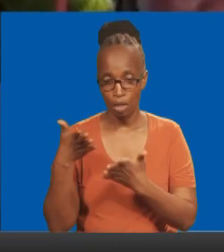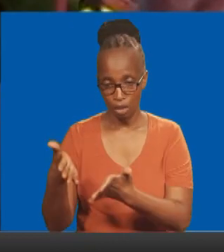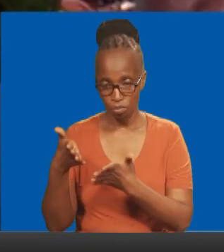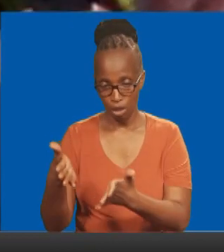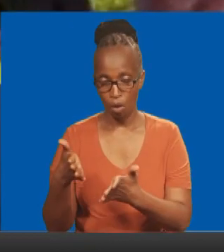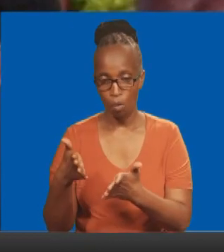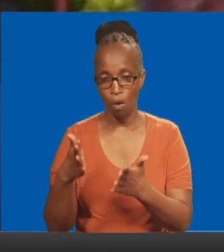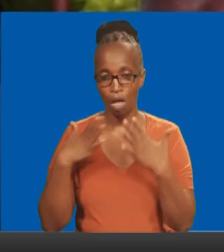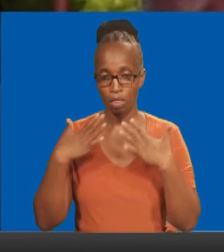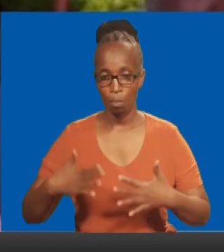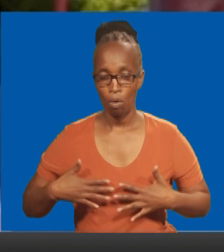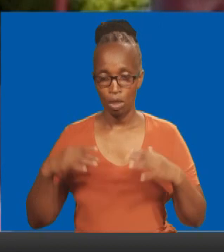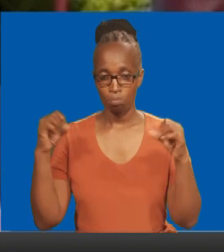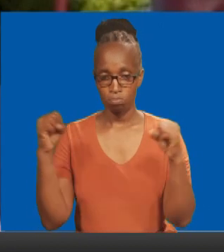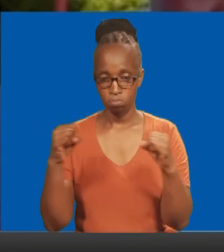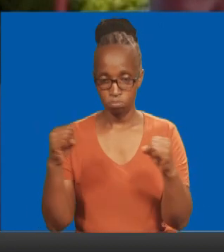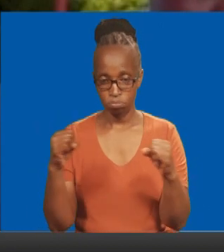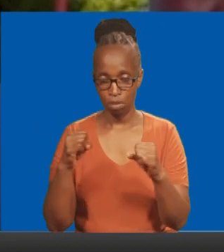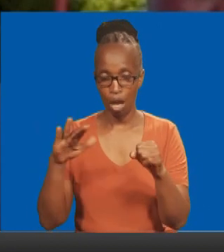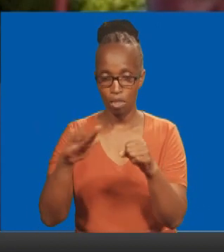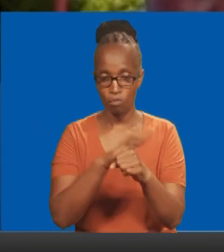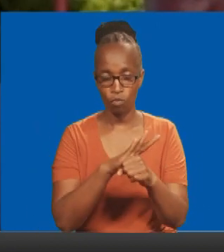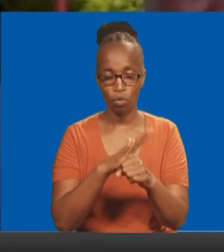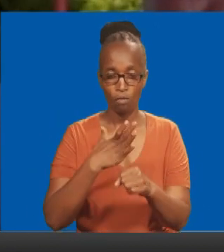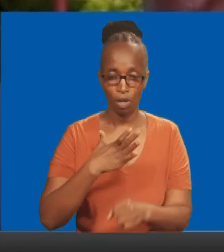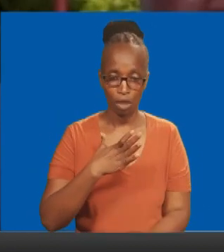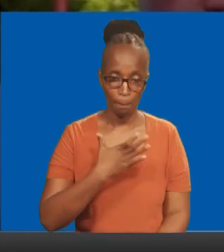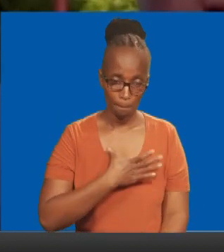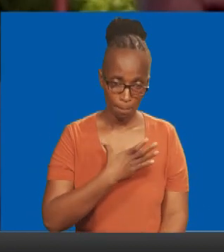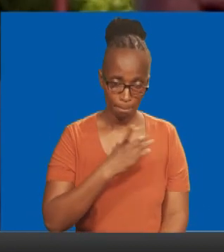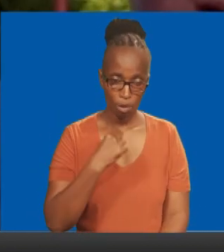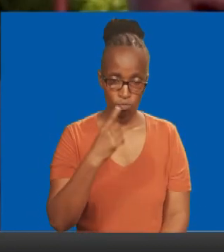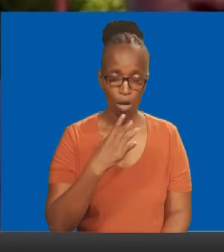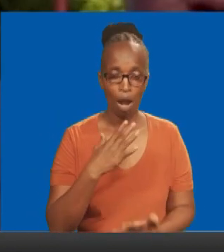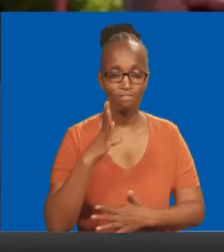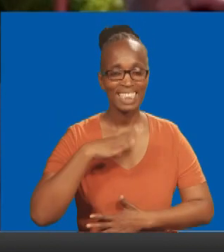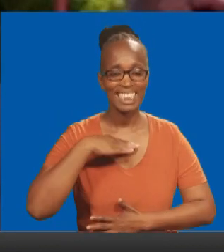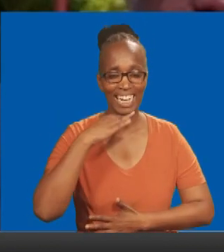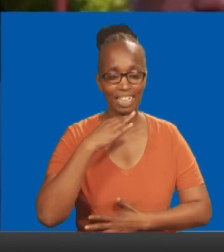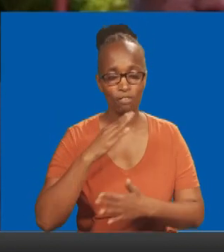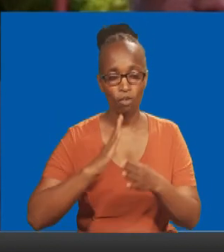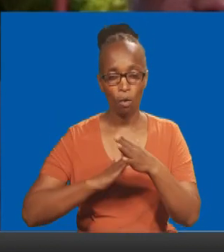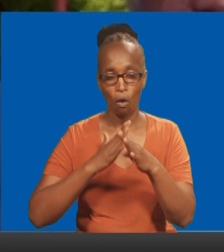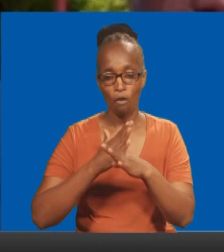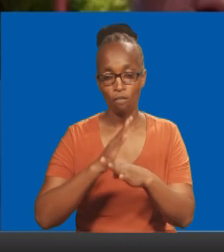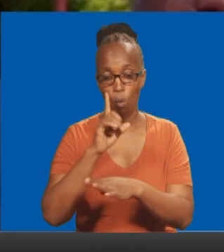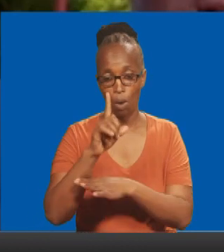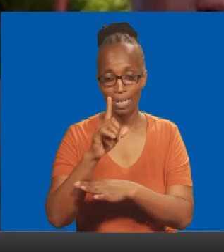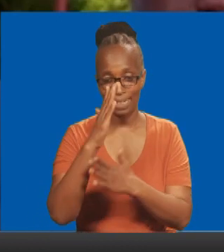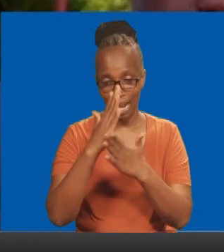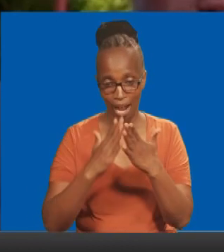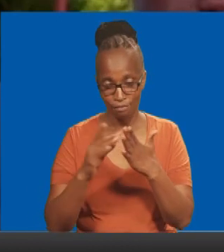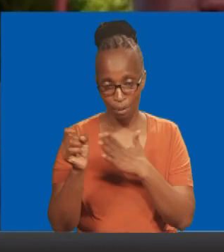Sasa hii mojari imejaa watu wengi ambayo wamewawa na bandits. Kwa kadri ya mwezi moja na nusu